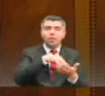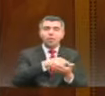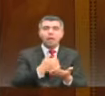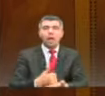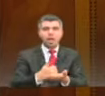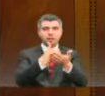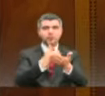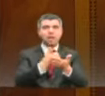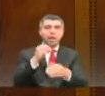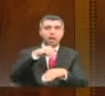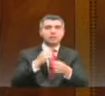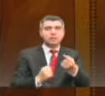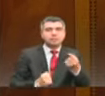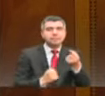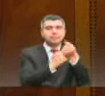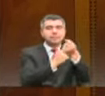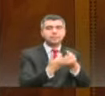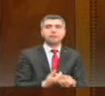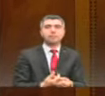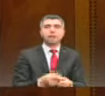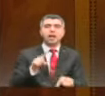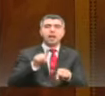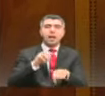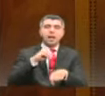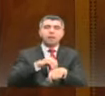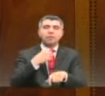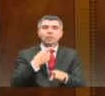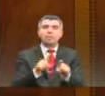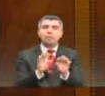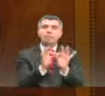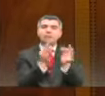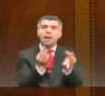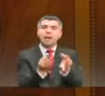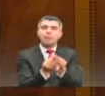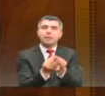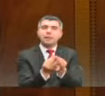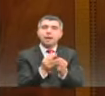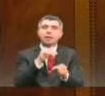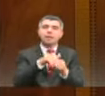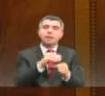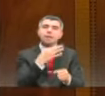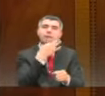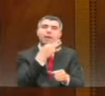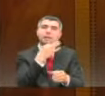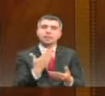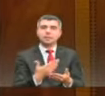شروط تطبيق مبادرتي دعم الأرامل وصندوق التكافل العائلي عن طريق تبسيط المساطر،